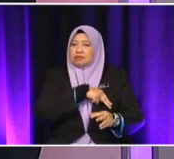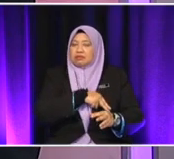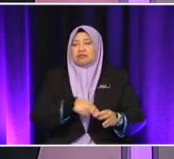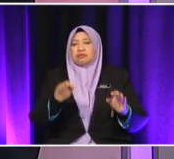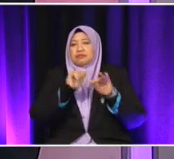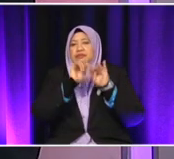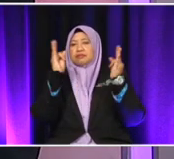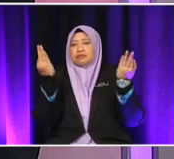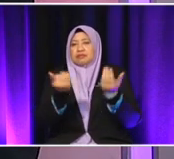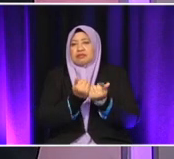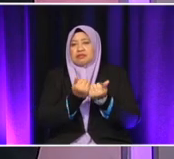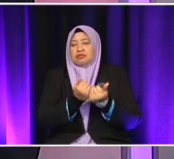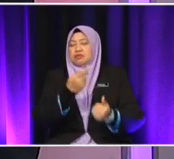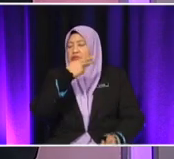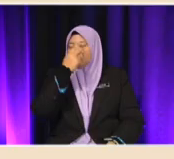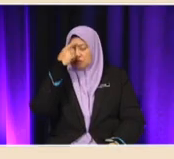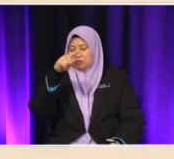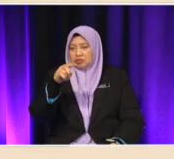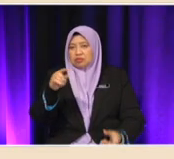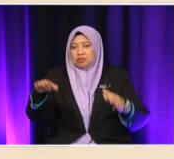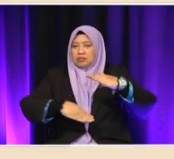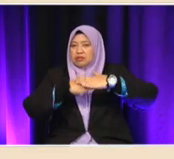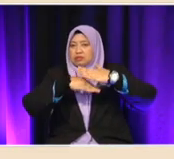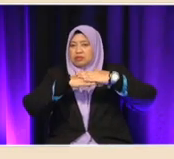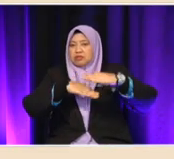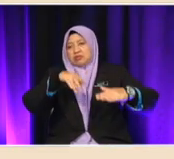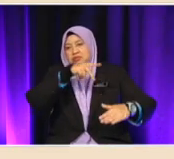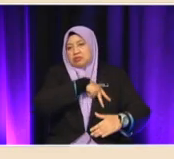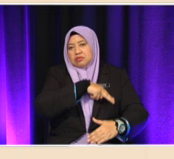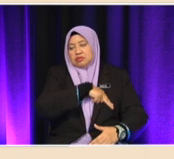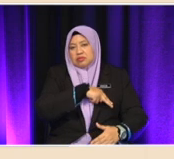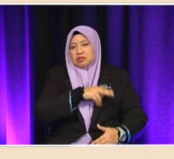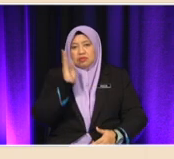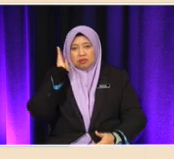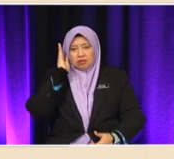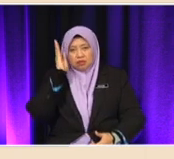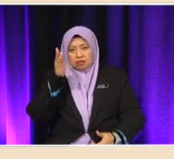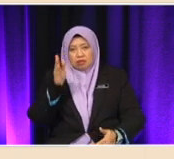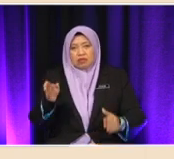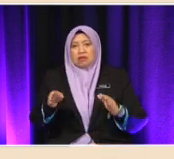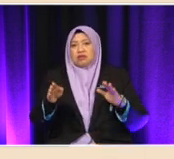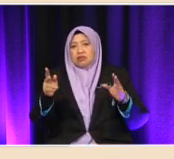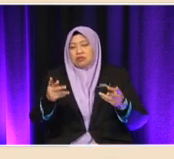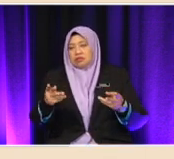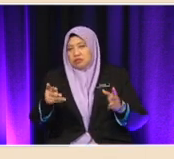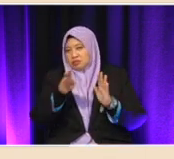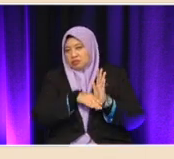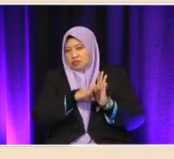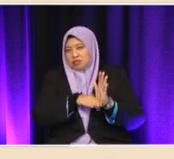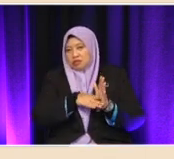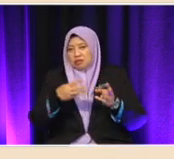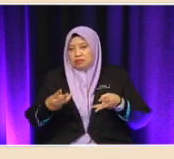yang bermadlamatkan untuk mensimumkan keuntungan dia akan mengurangkan penawaran lah biasanya